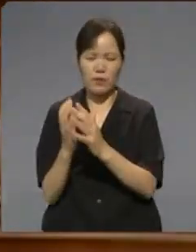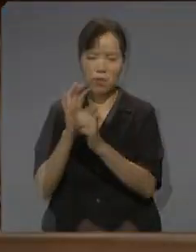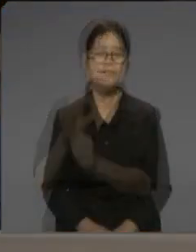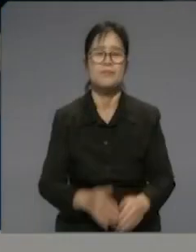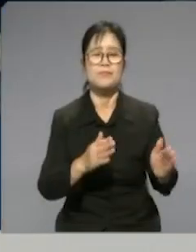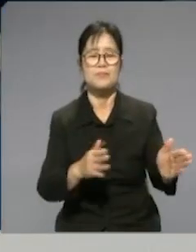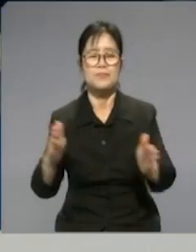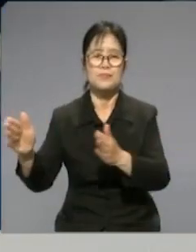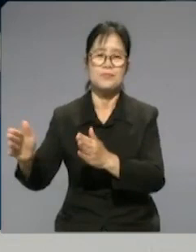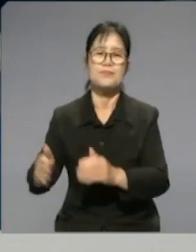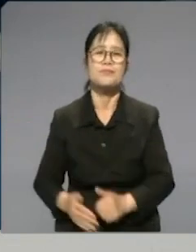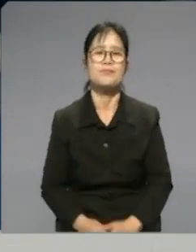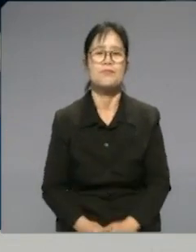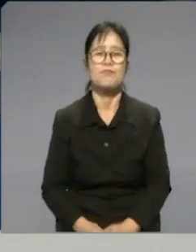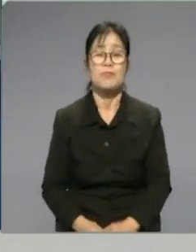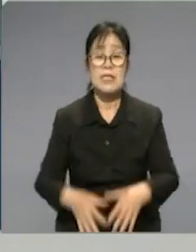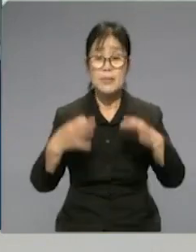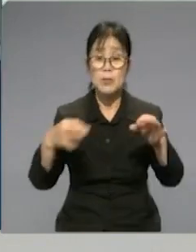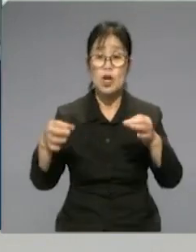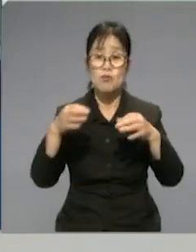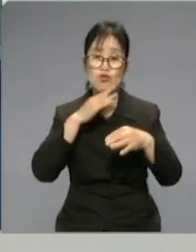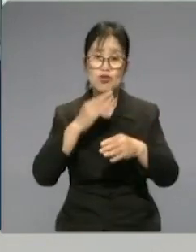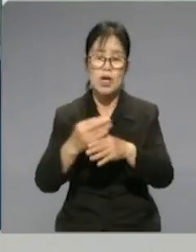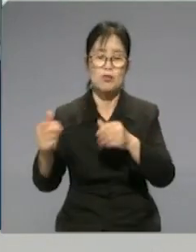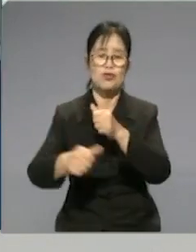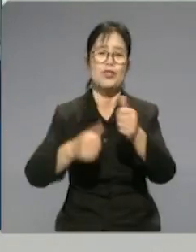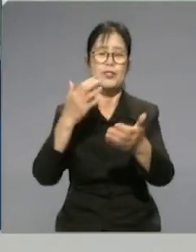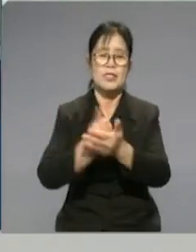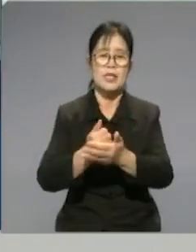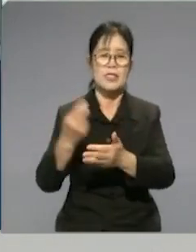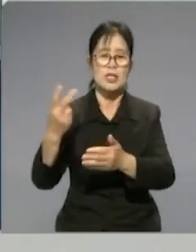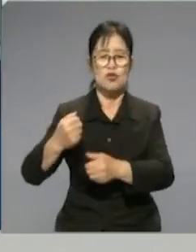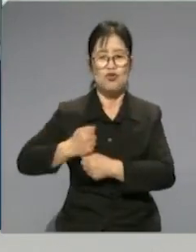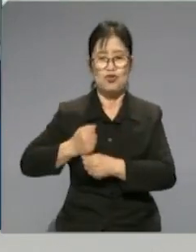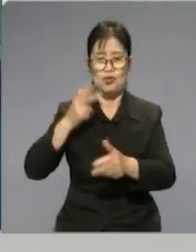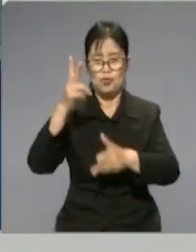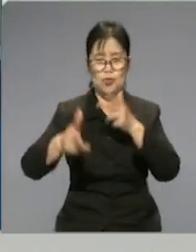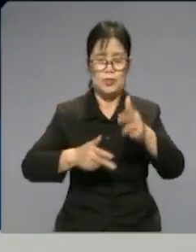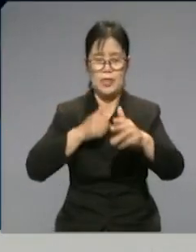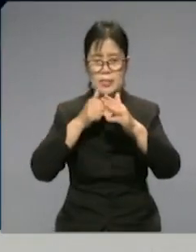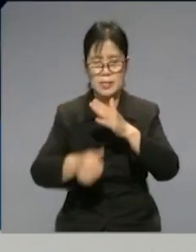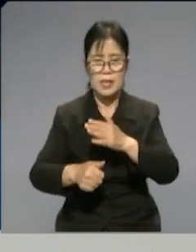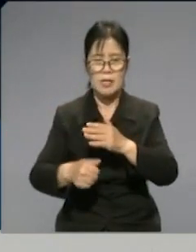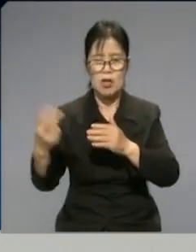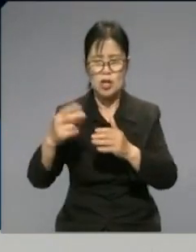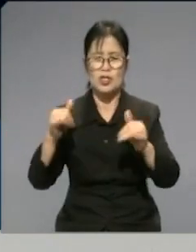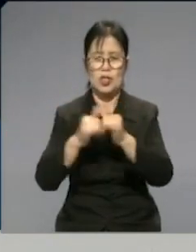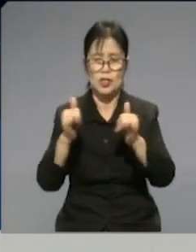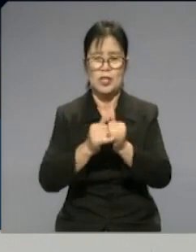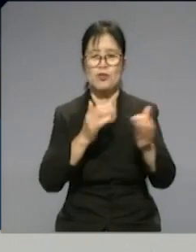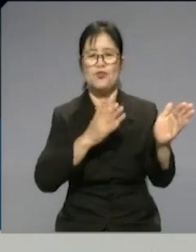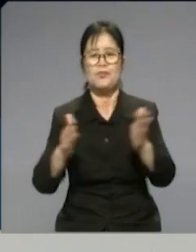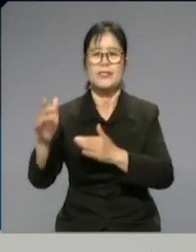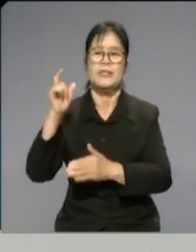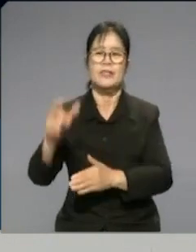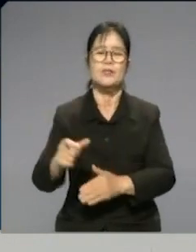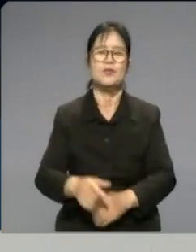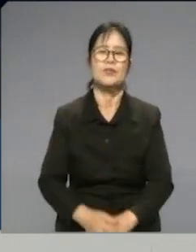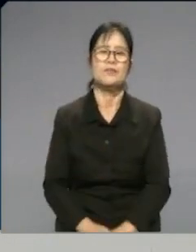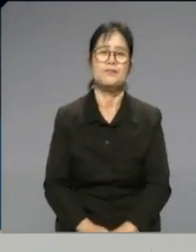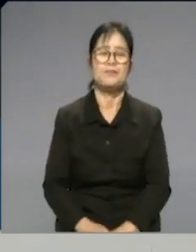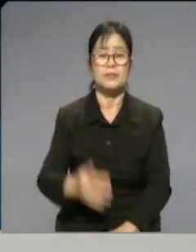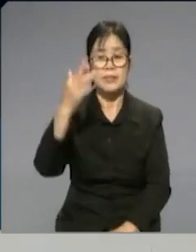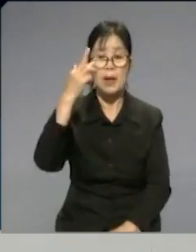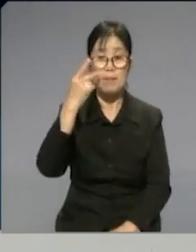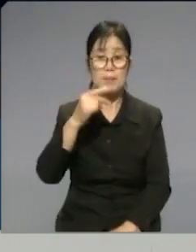강조했습니다. 다음 소식입니다. 김정은 북한 국무위원장이 또다시 군수공장을 찾아 거듭 전쟁 준비를 강조했습니다.